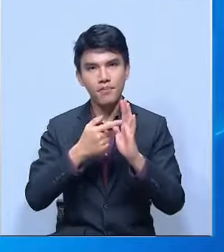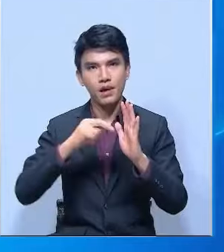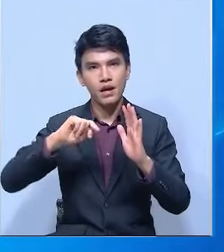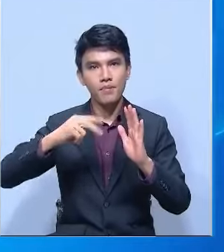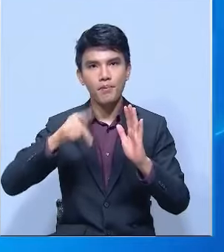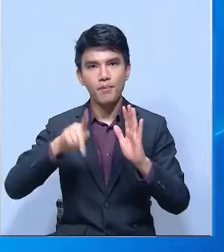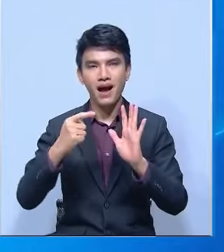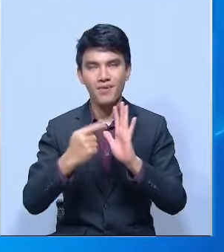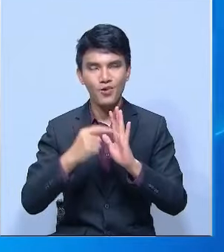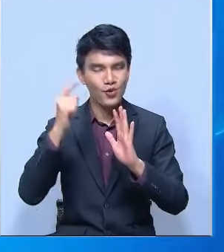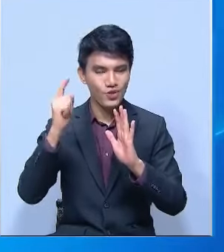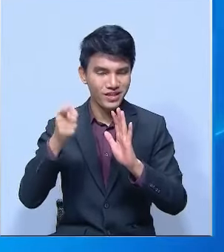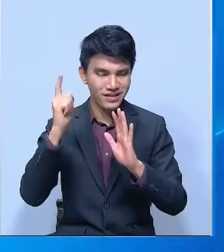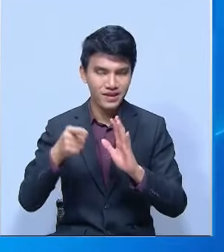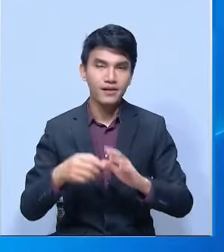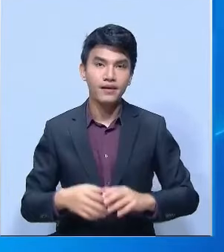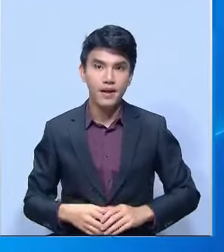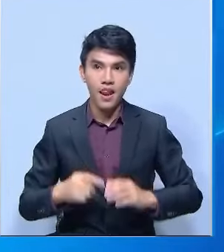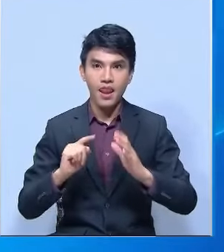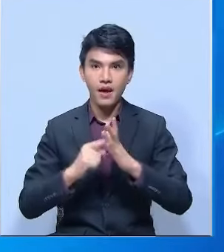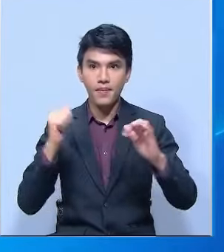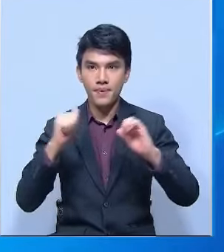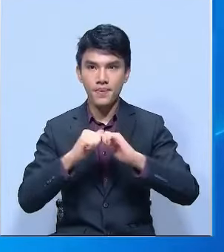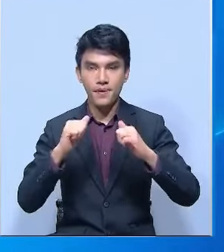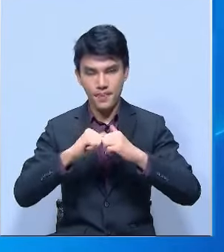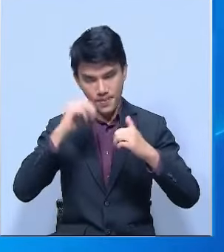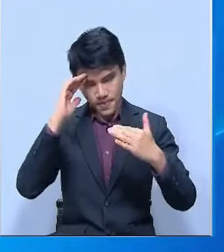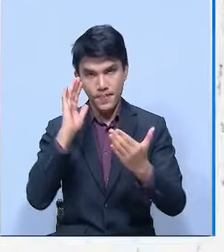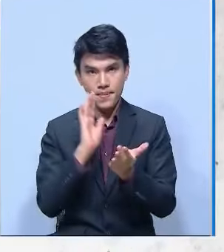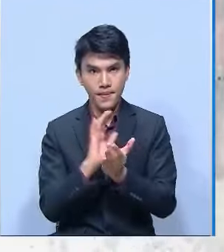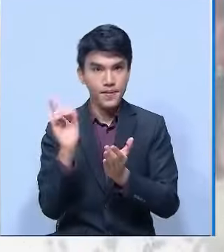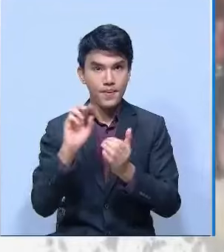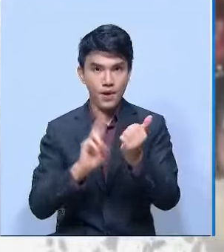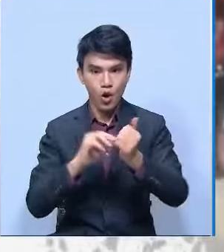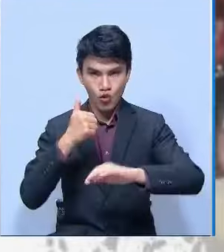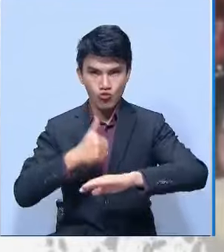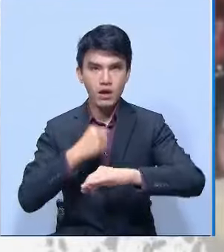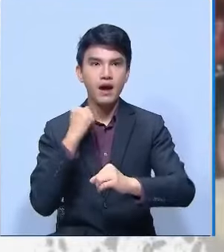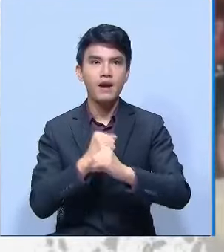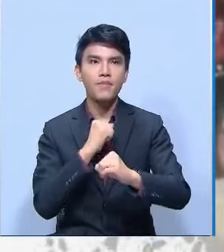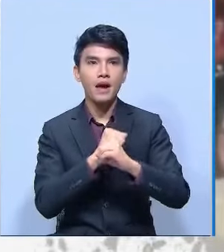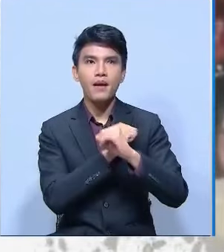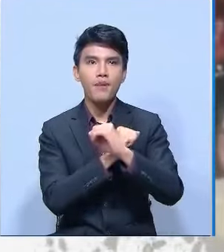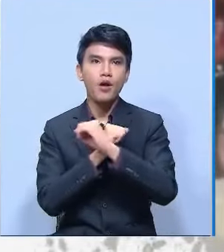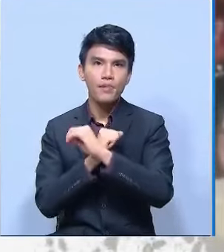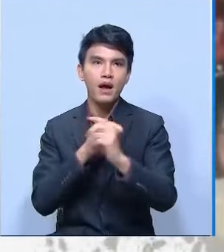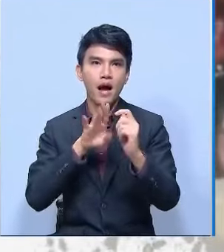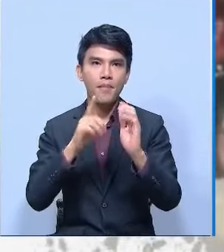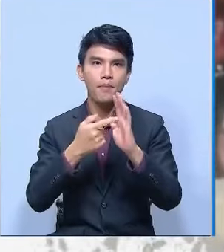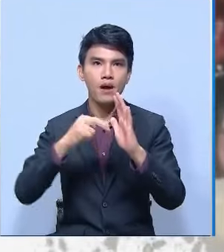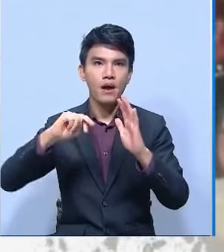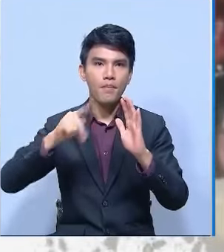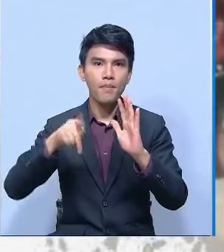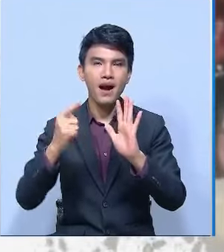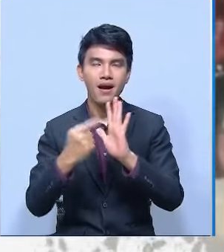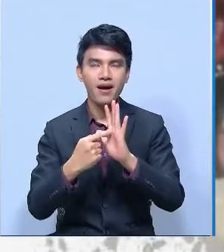งเสียงจริง ค่ะซึ่งต้นเรื่องนะจ่าสิบตำรวจณัฐวุฒิมหาวงศ์รองผบ.หมู่งานป้องกันปราบปรามสภ.บางปูเนี่ยเขาบอกว่ามี